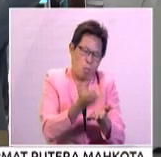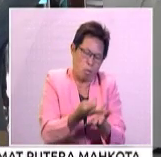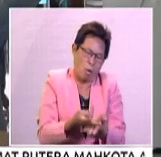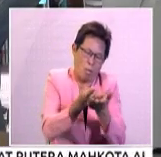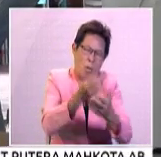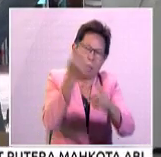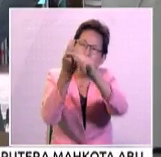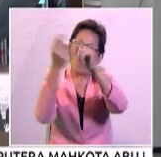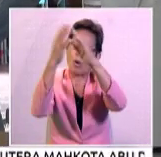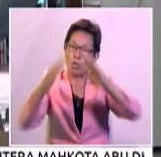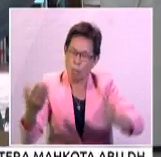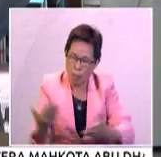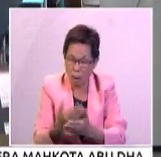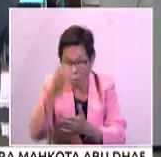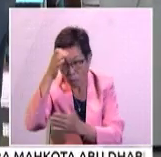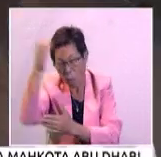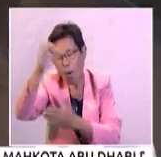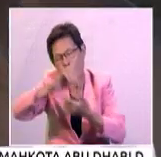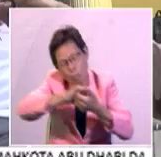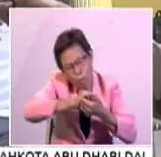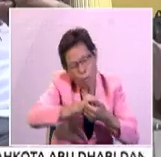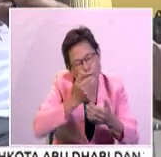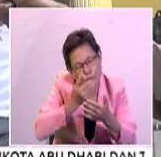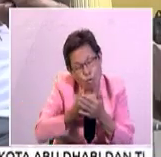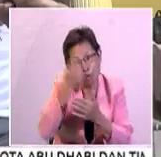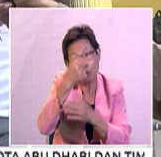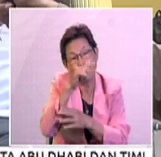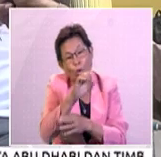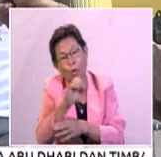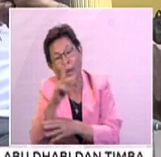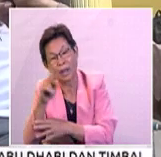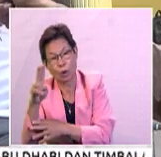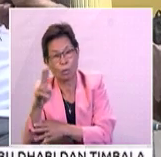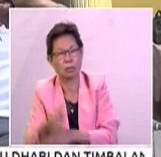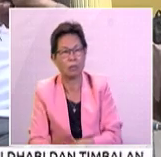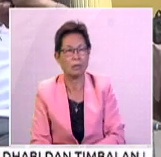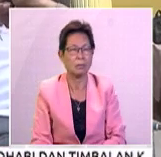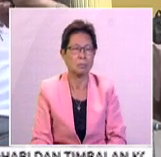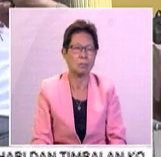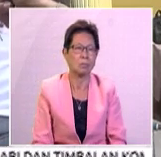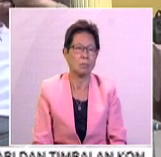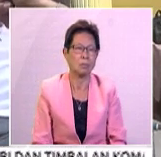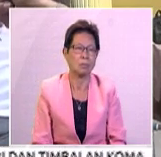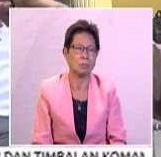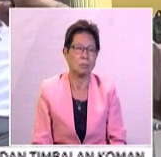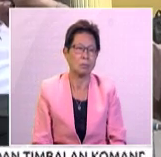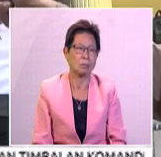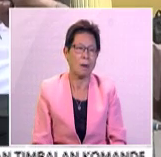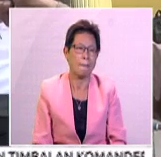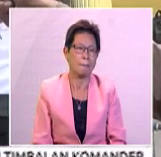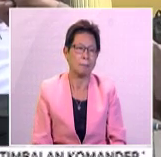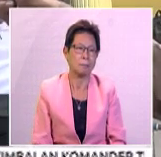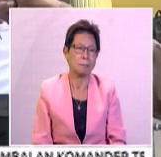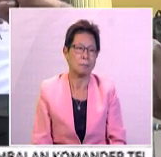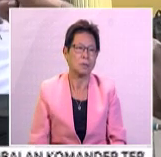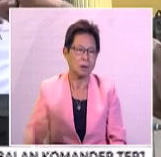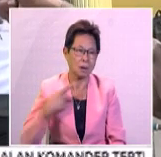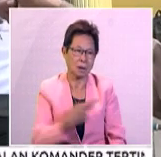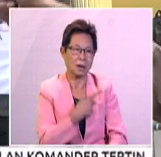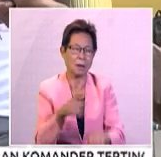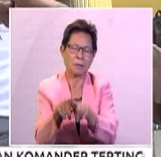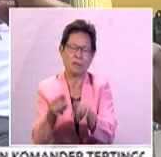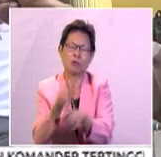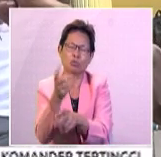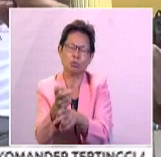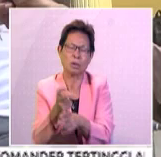tinggal baharu berkonsepkan mesra OKU. Bila keluar TV itu, bila orang tengok video tu, orang tak tahu kita. Kita macam ni